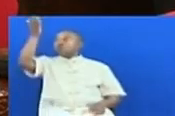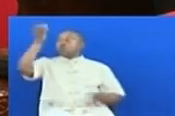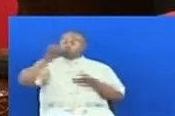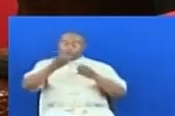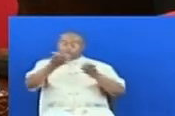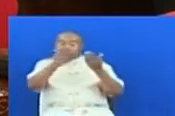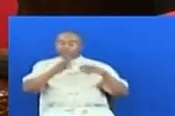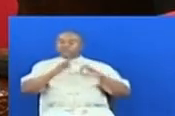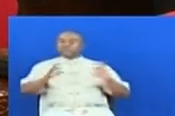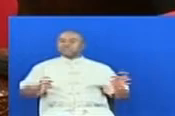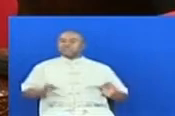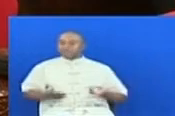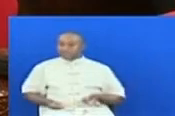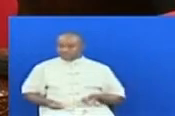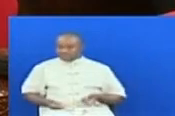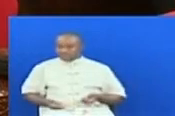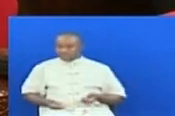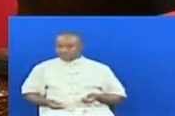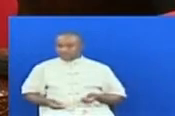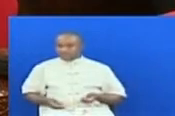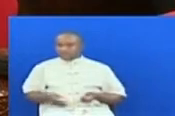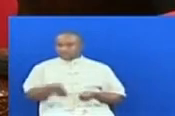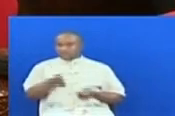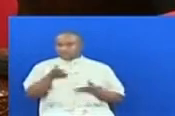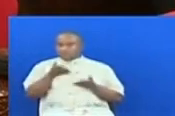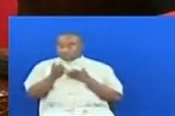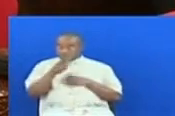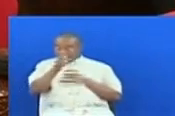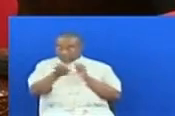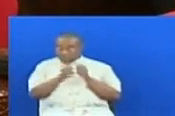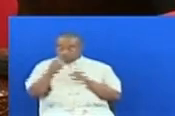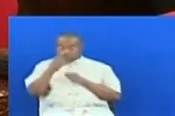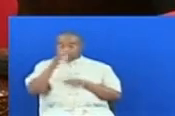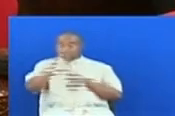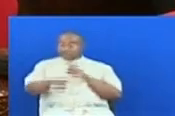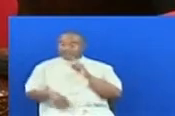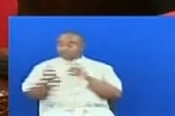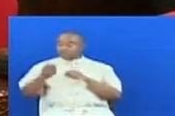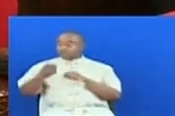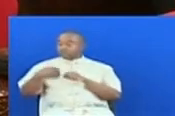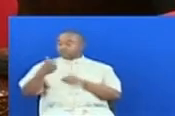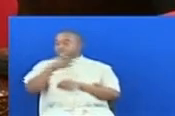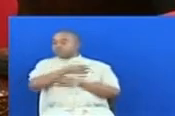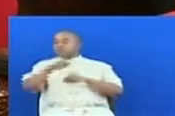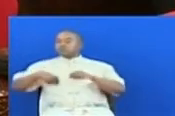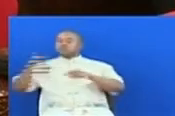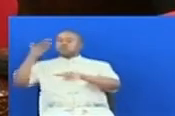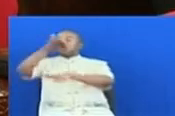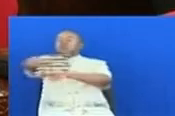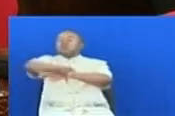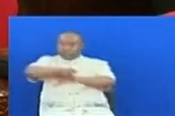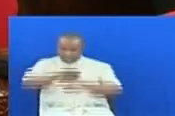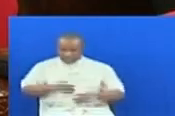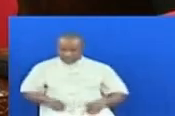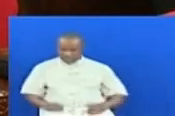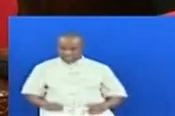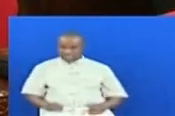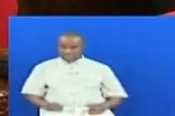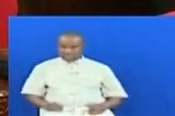njema kuweza kuona kwamba mambo mengine ambayo hayafai hayafanyiki. Lakini nataka niwaambie kwamba